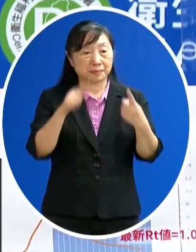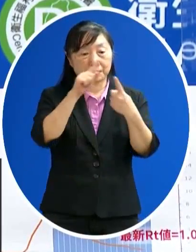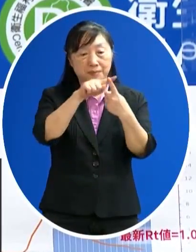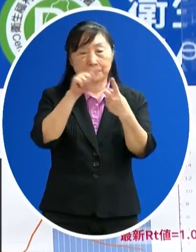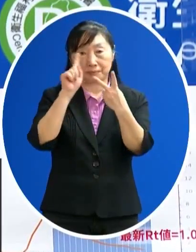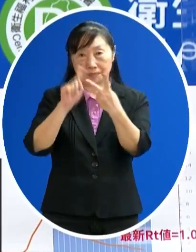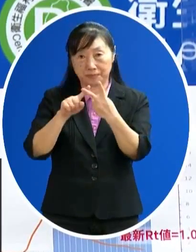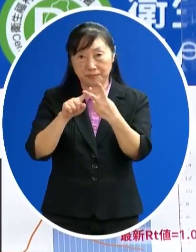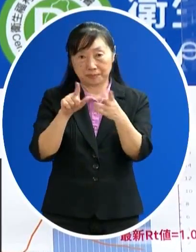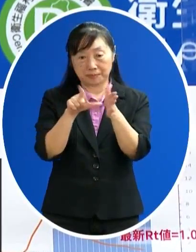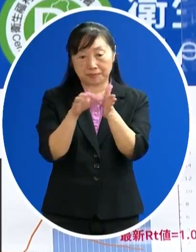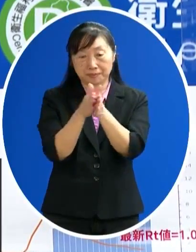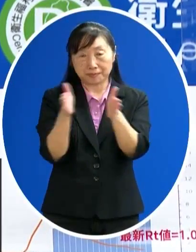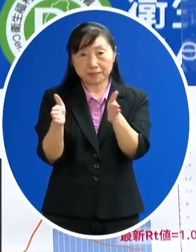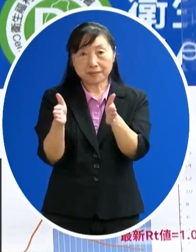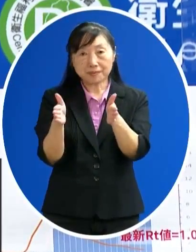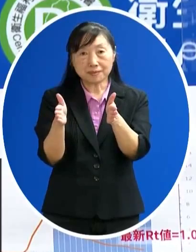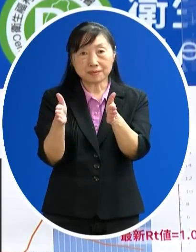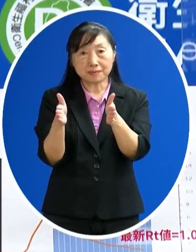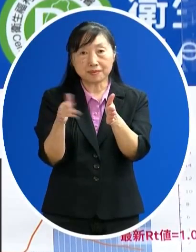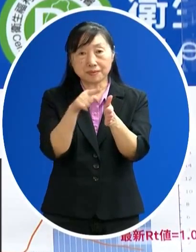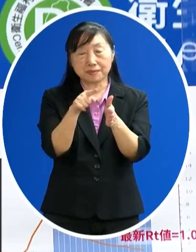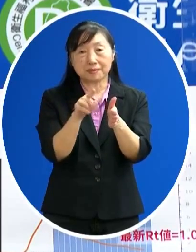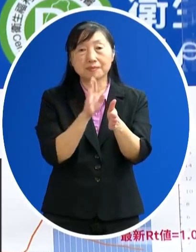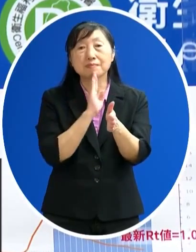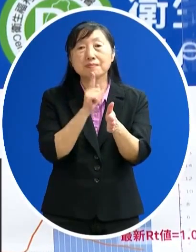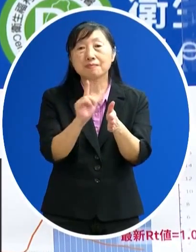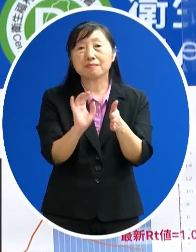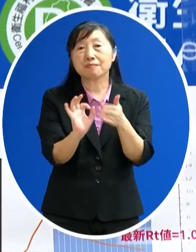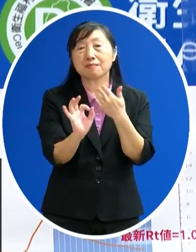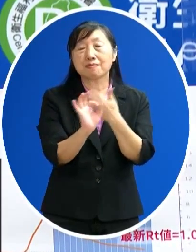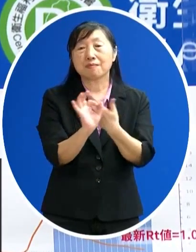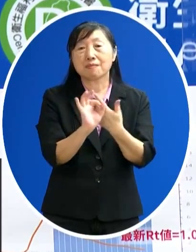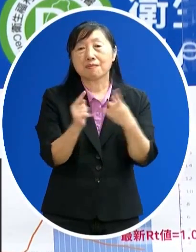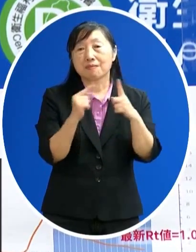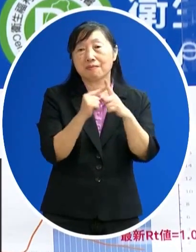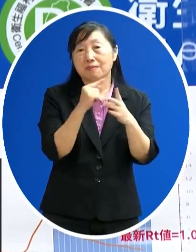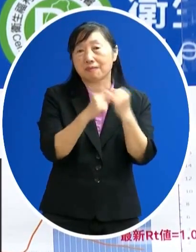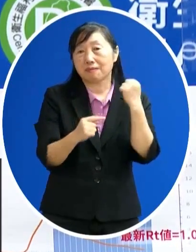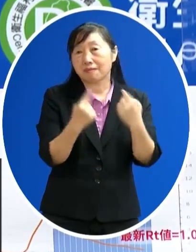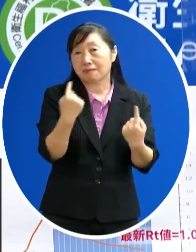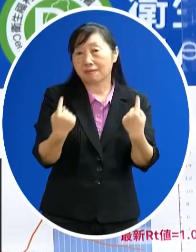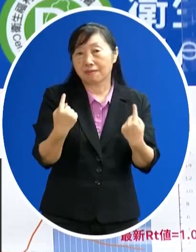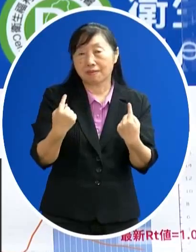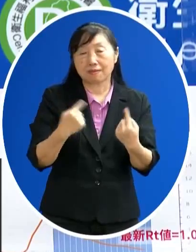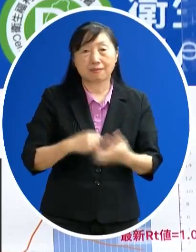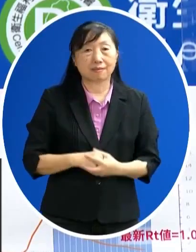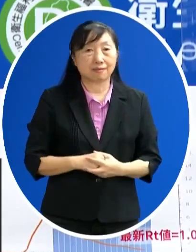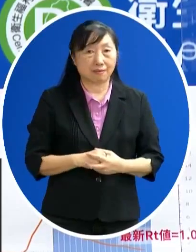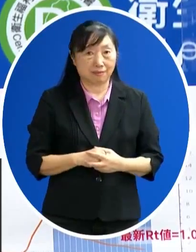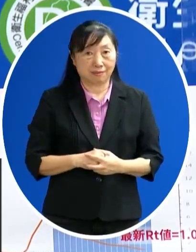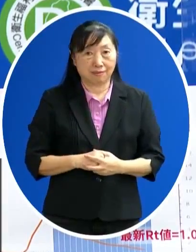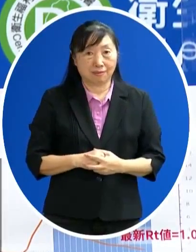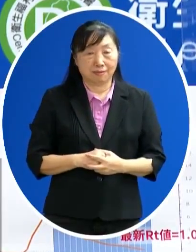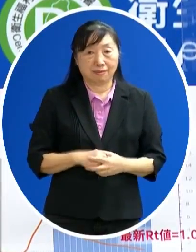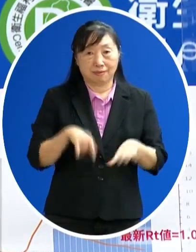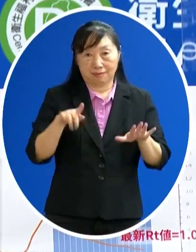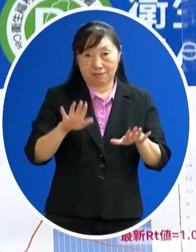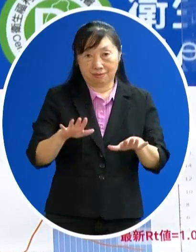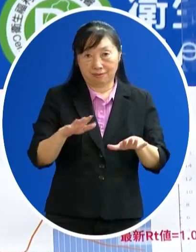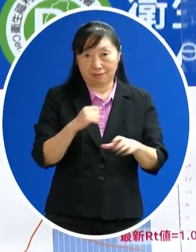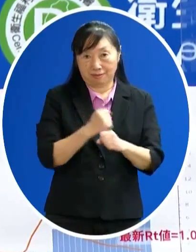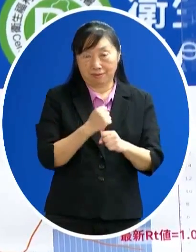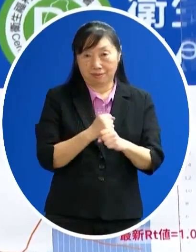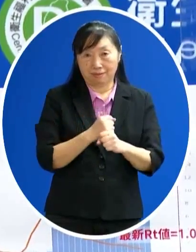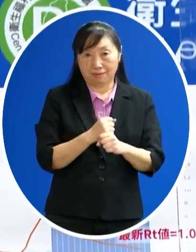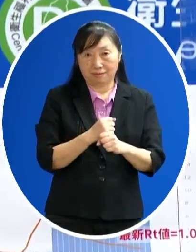期，以做一二期的一个受试的人数来做比较，那我们这边做的是应